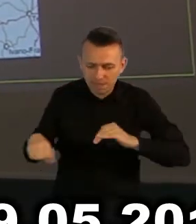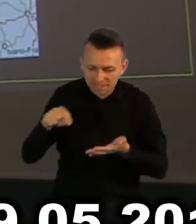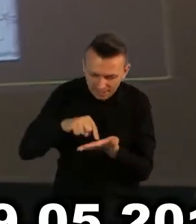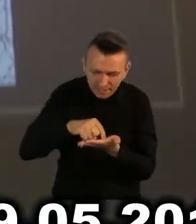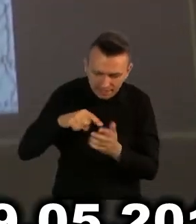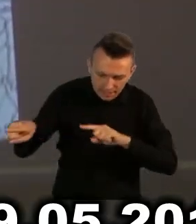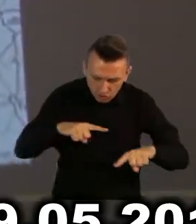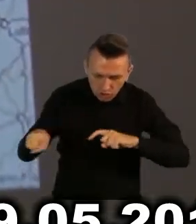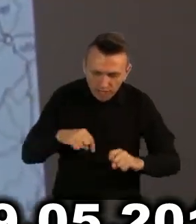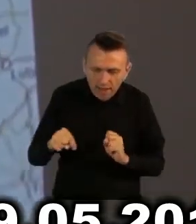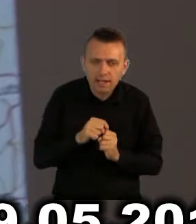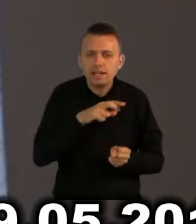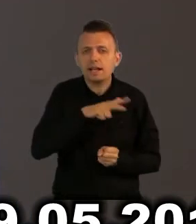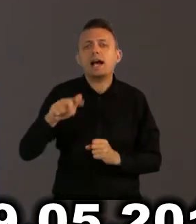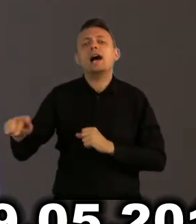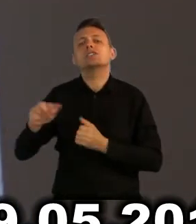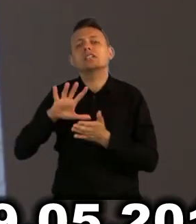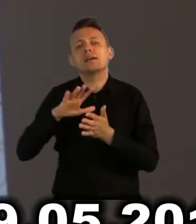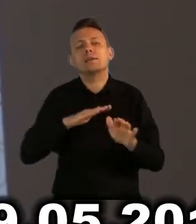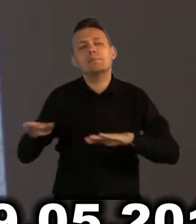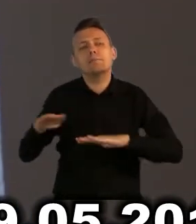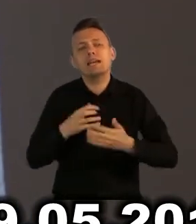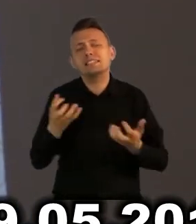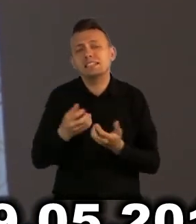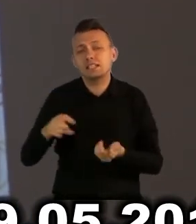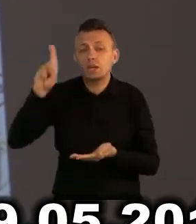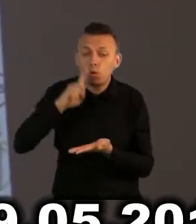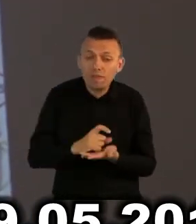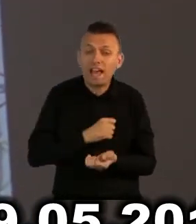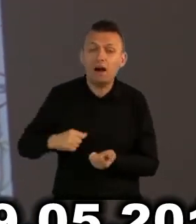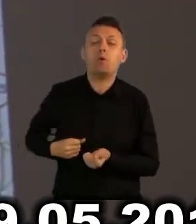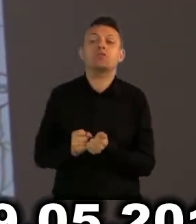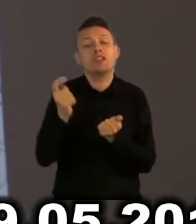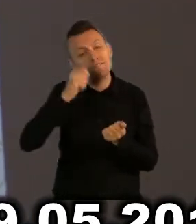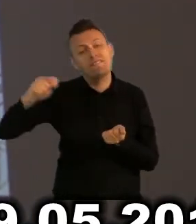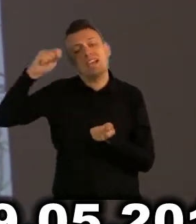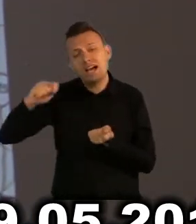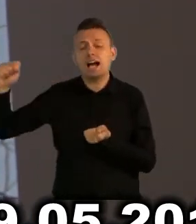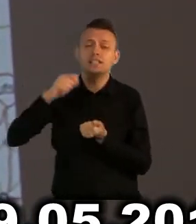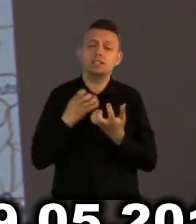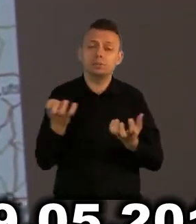wszędzie, gdzie się dało, wszędzie, gdzie tylko nasza działalność